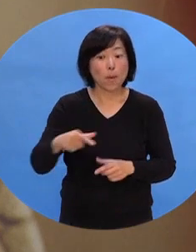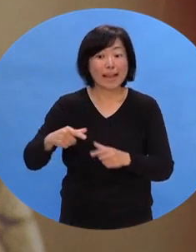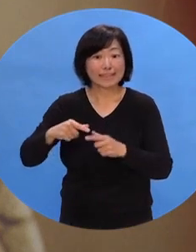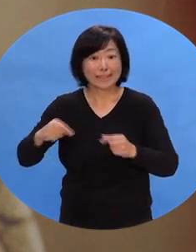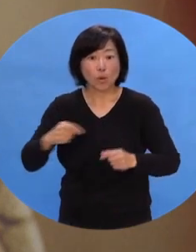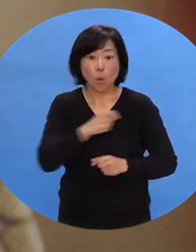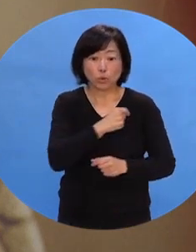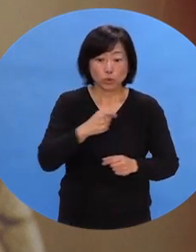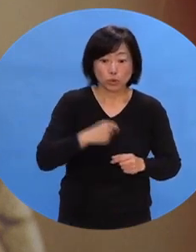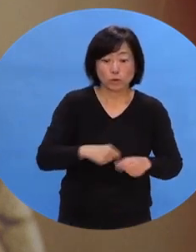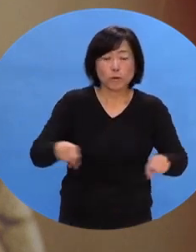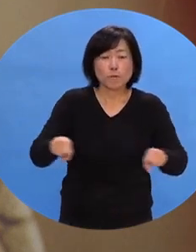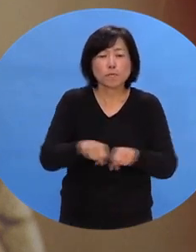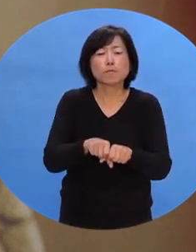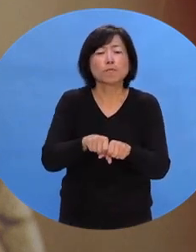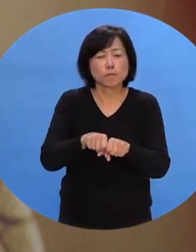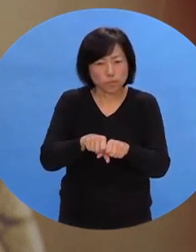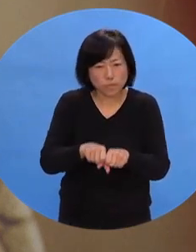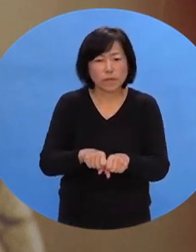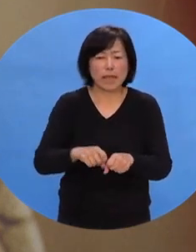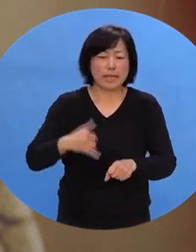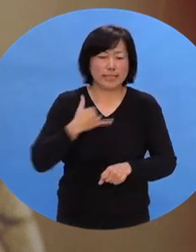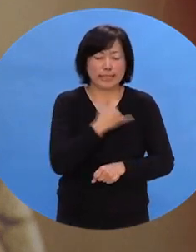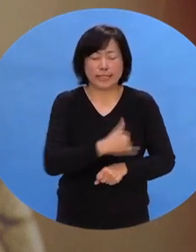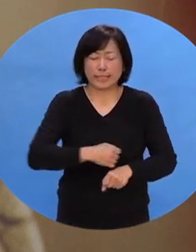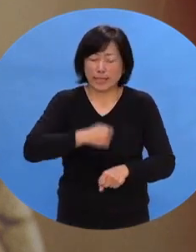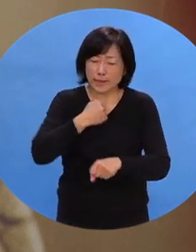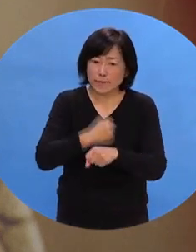送った愛新覚羅ヒロ。